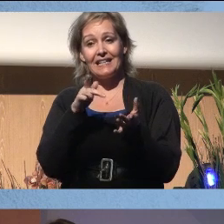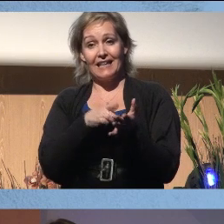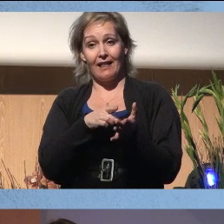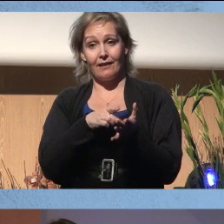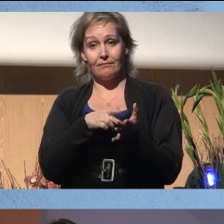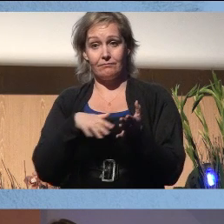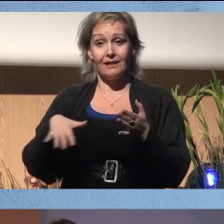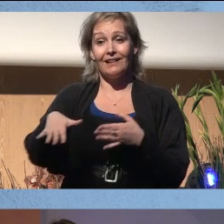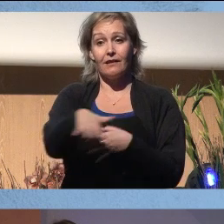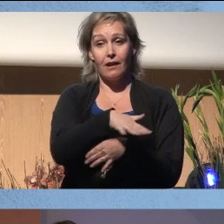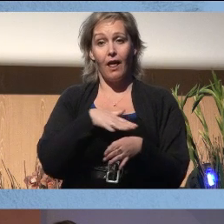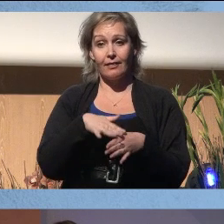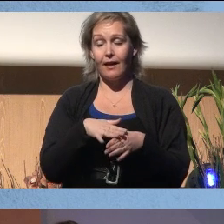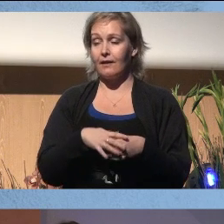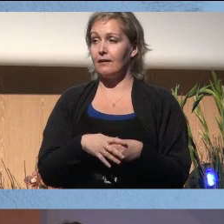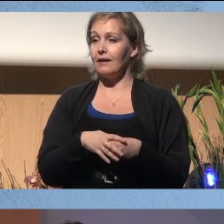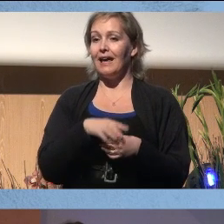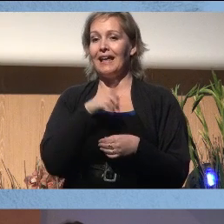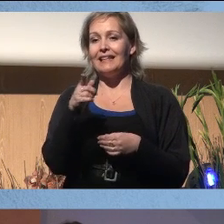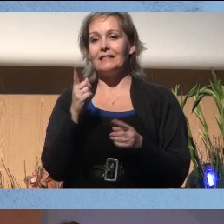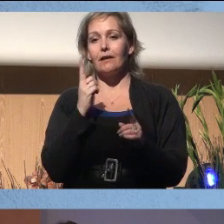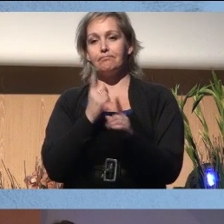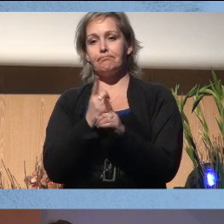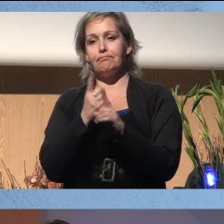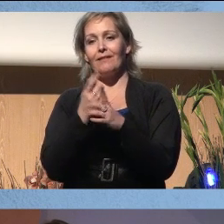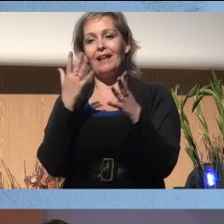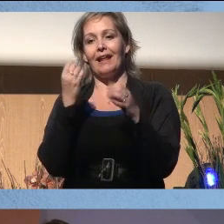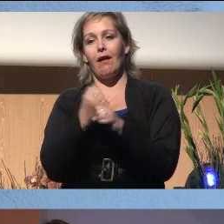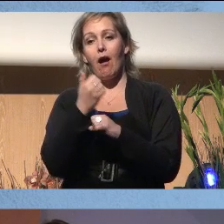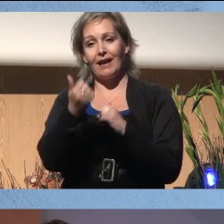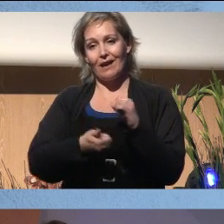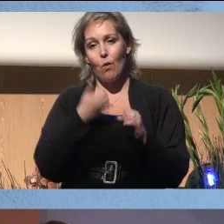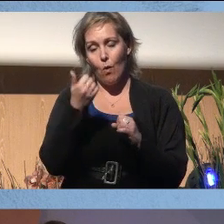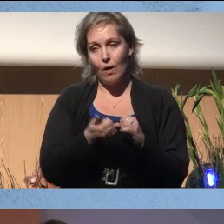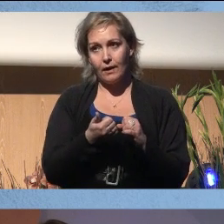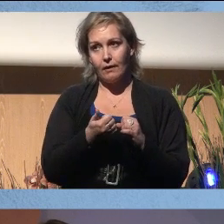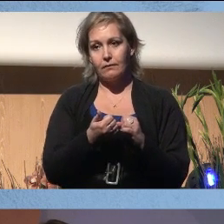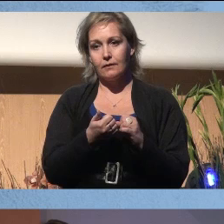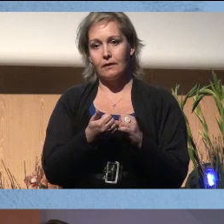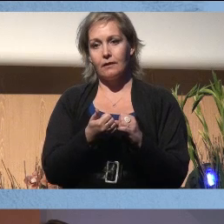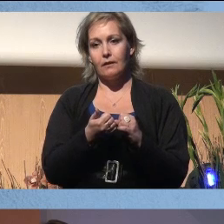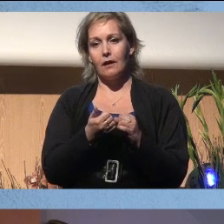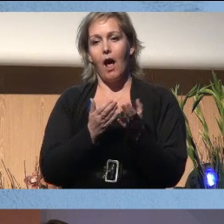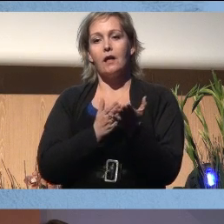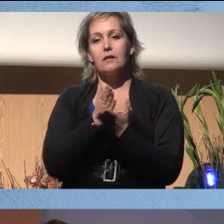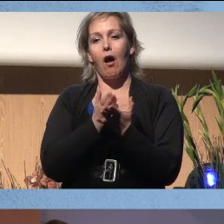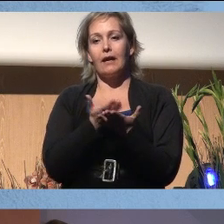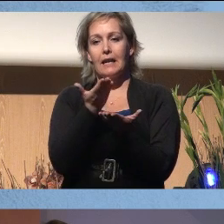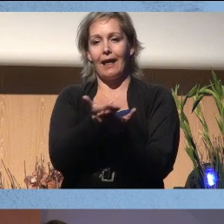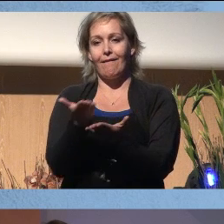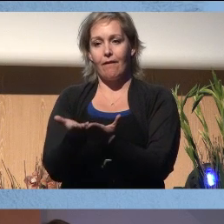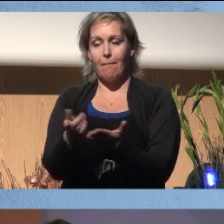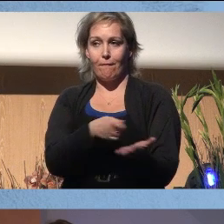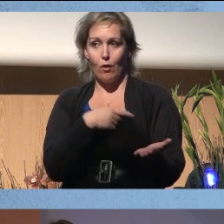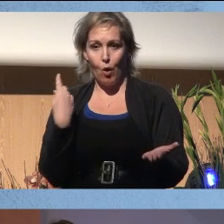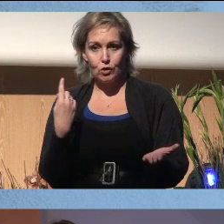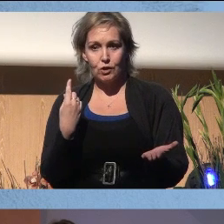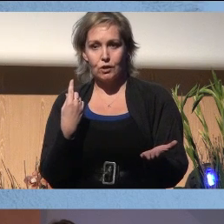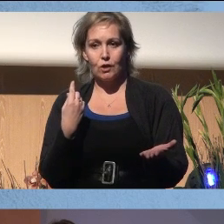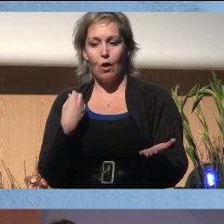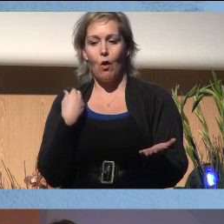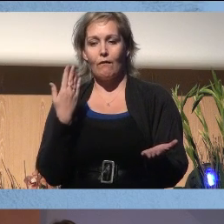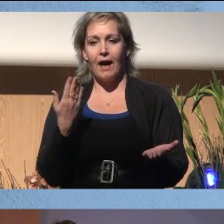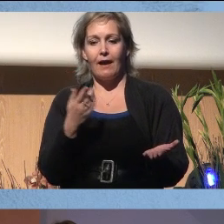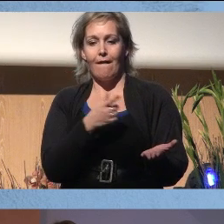steder I landet. De skal møtes flere ganger I året, legge sine saker fram for oss og være